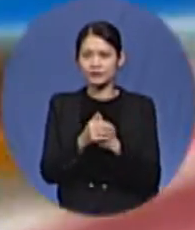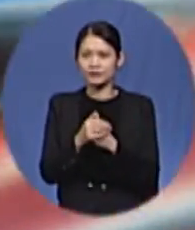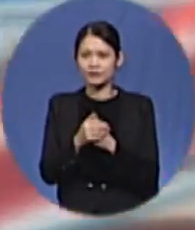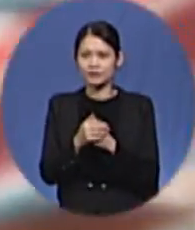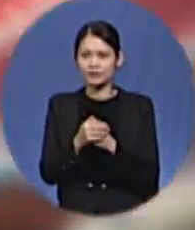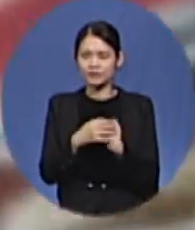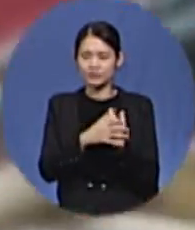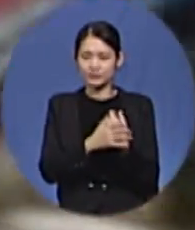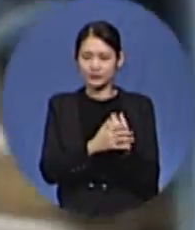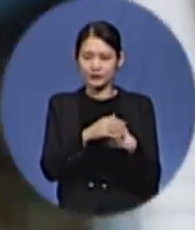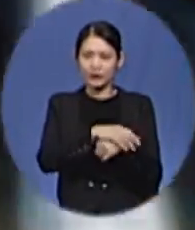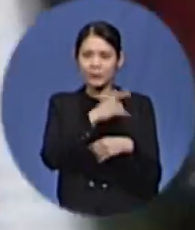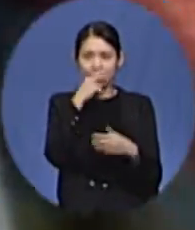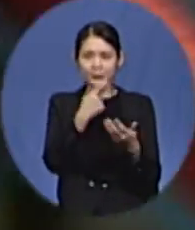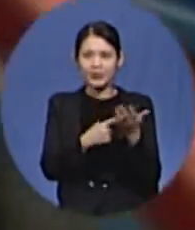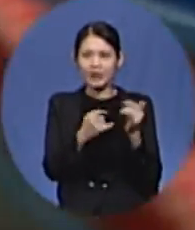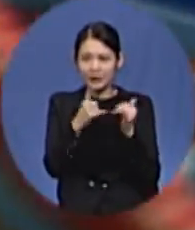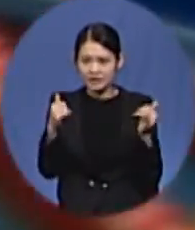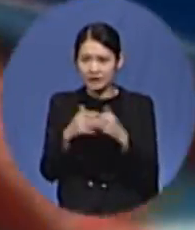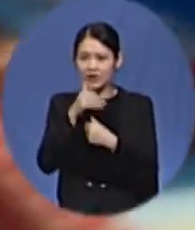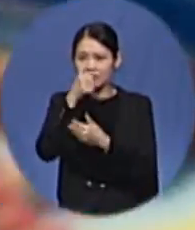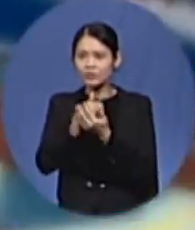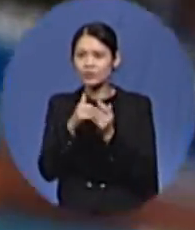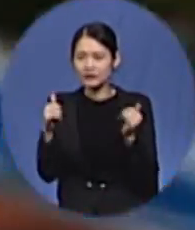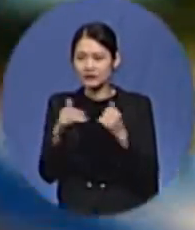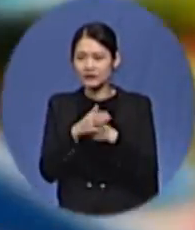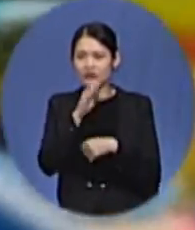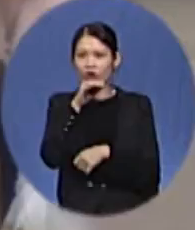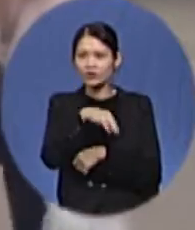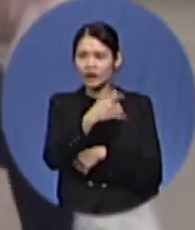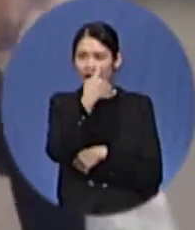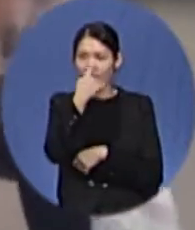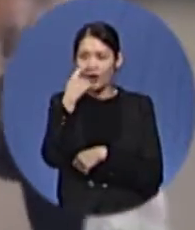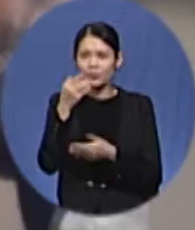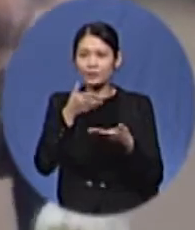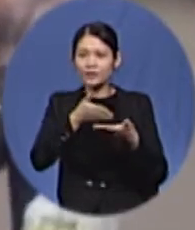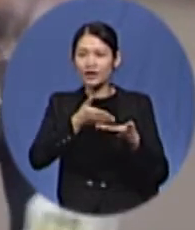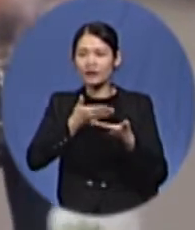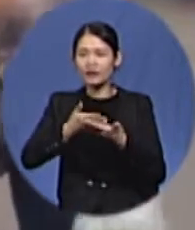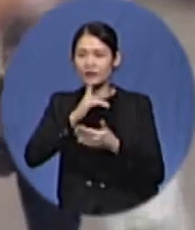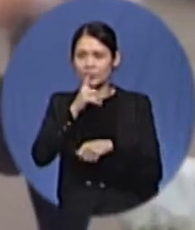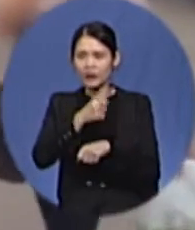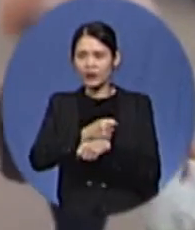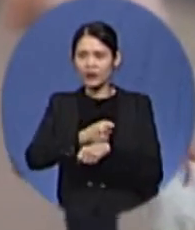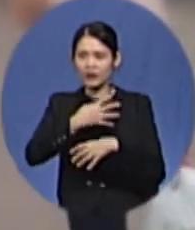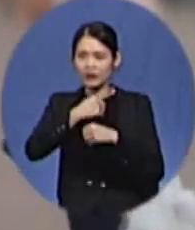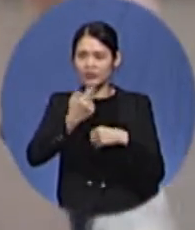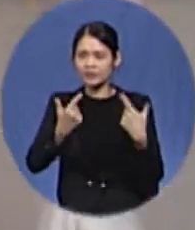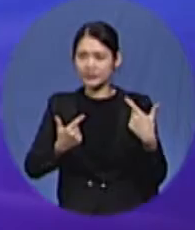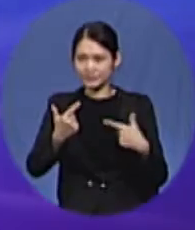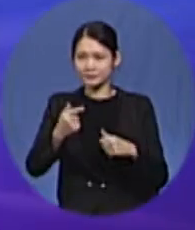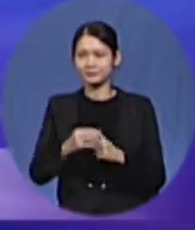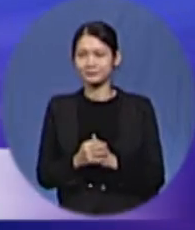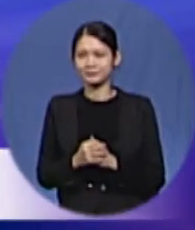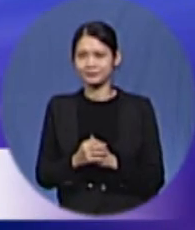재판부는 원고와 피고 측에 현장 검증을 제시했으며 일정 조율 후 실시할 예정입니다.